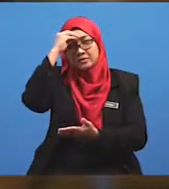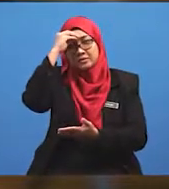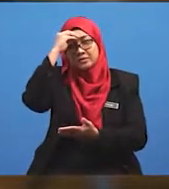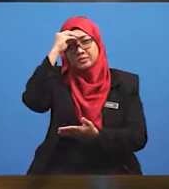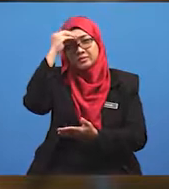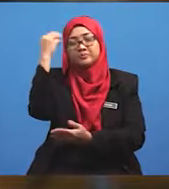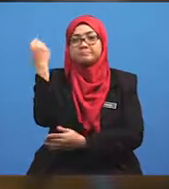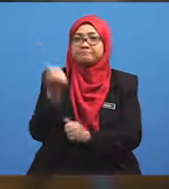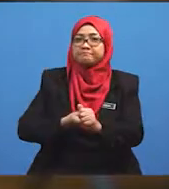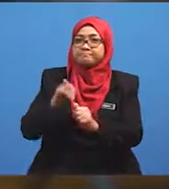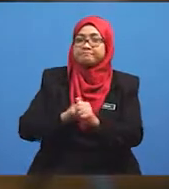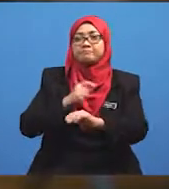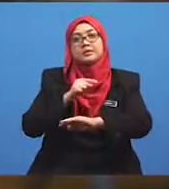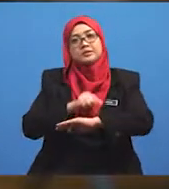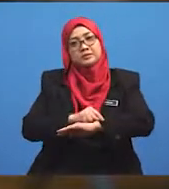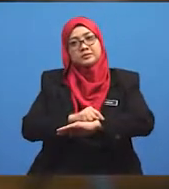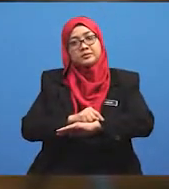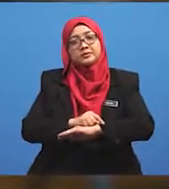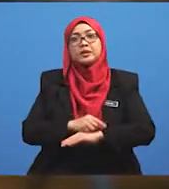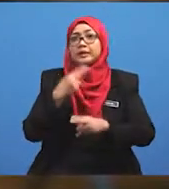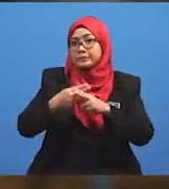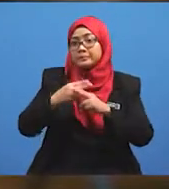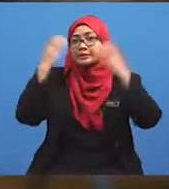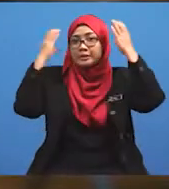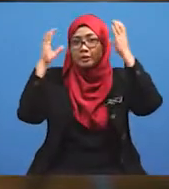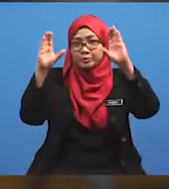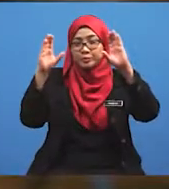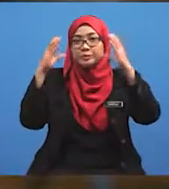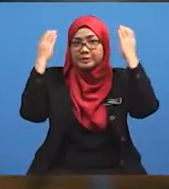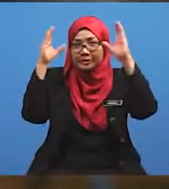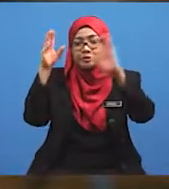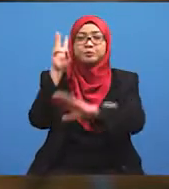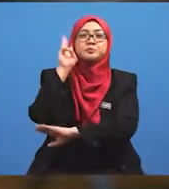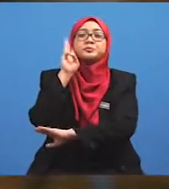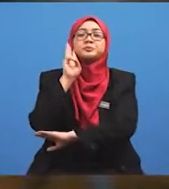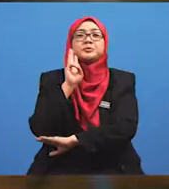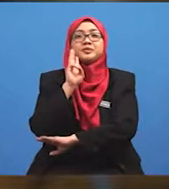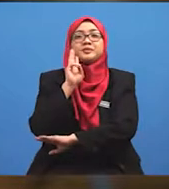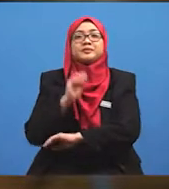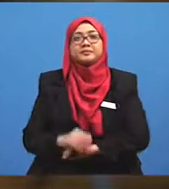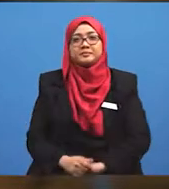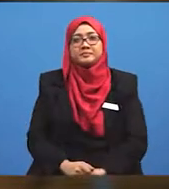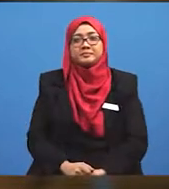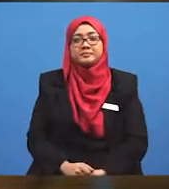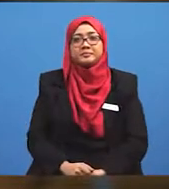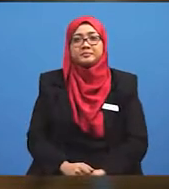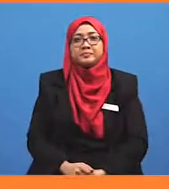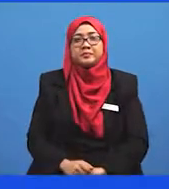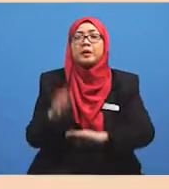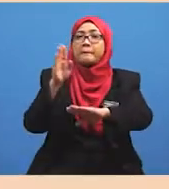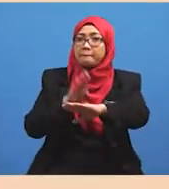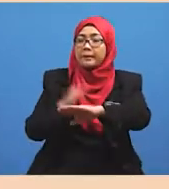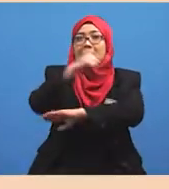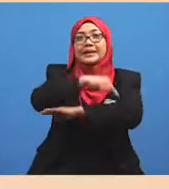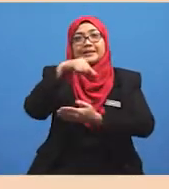masuk nama ceguk cegeone pada kali ini cego